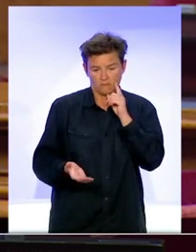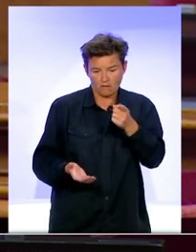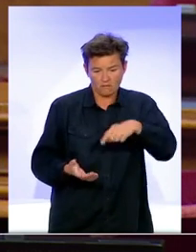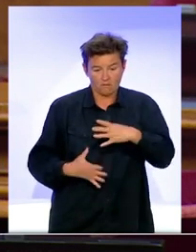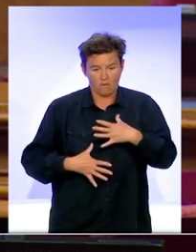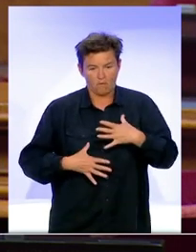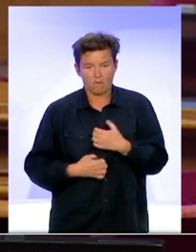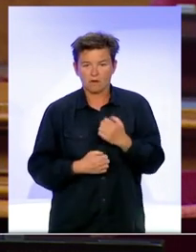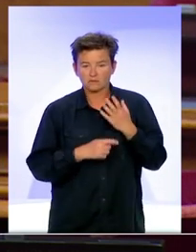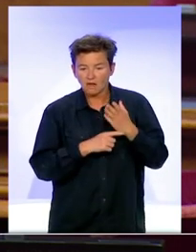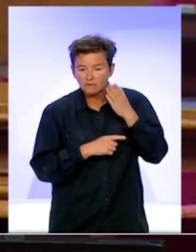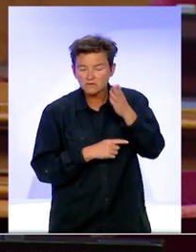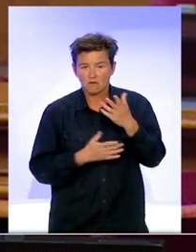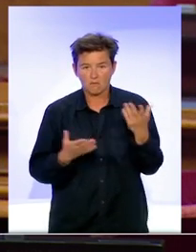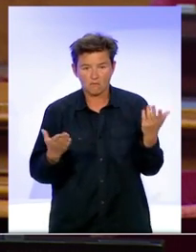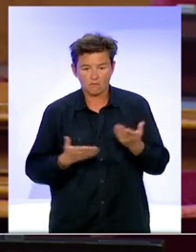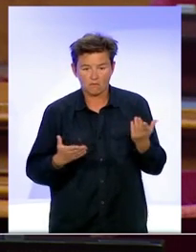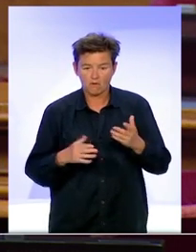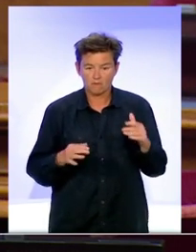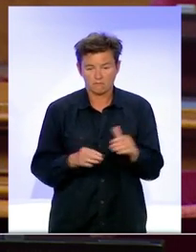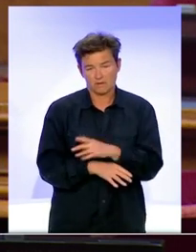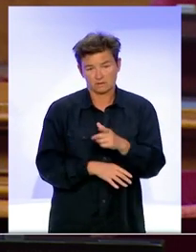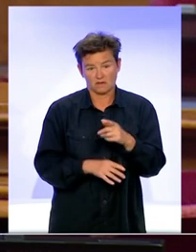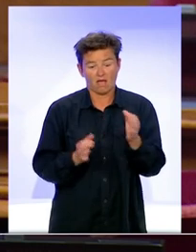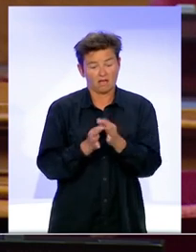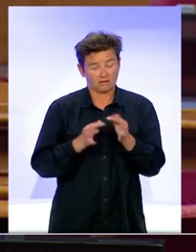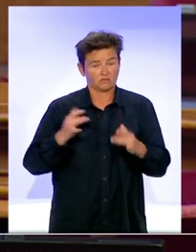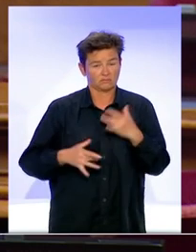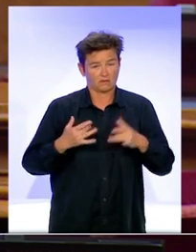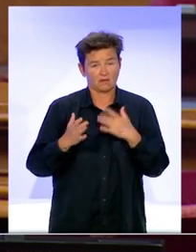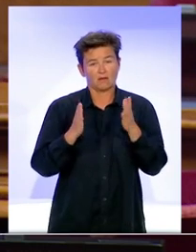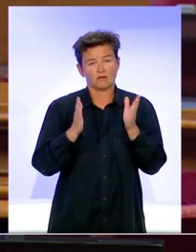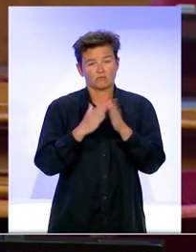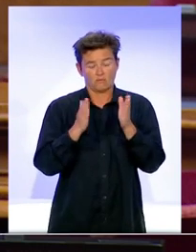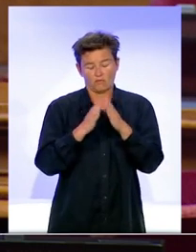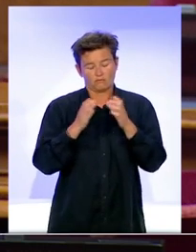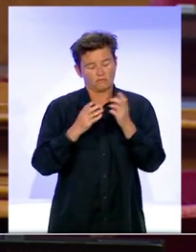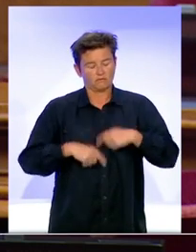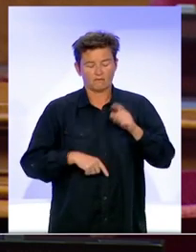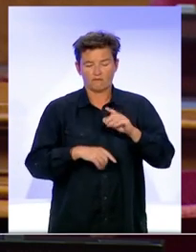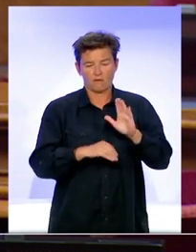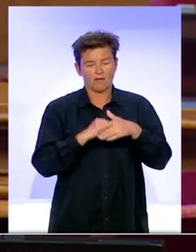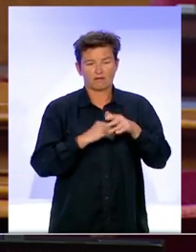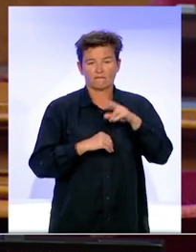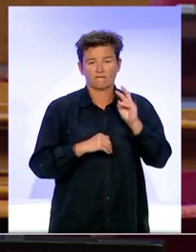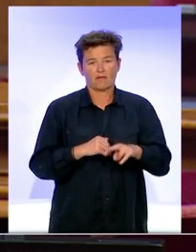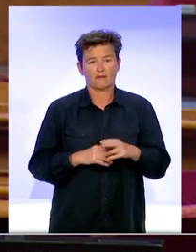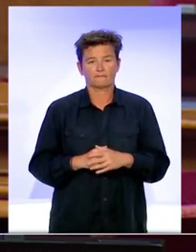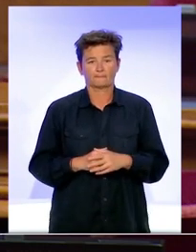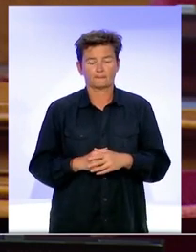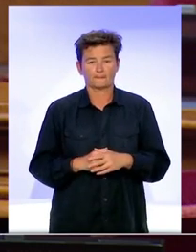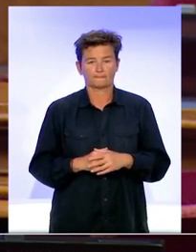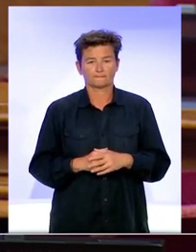l'incertitude du lendemain et attendent de votre gouvernement une aide vigoureuse pour les aider à résister à la crise qui risque de les